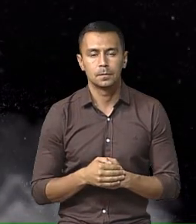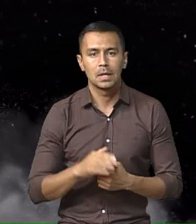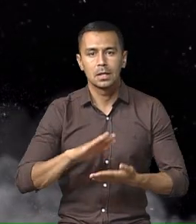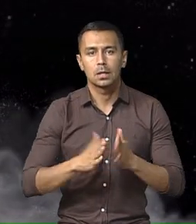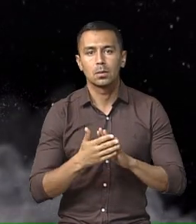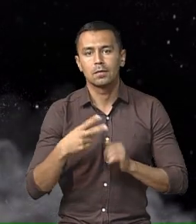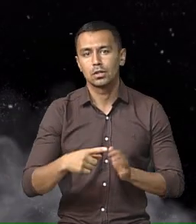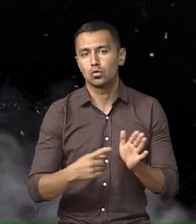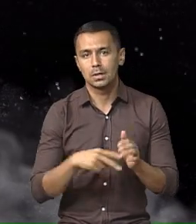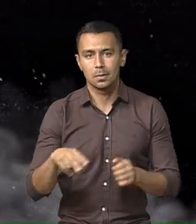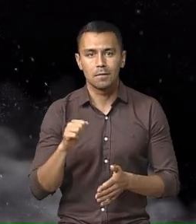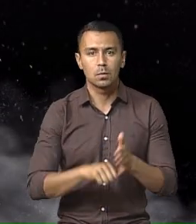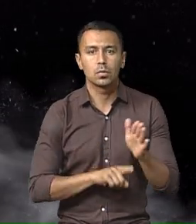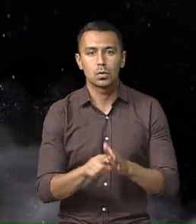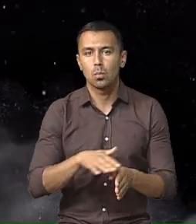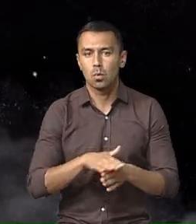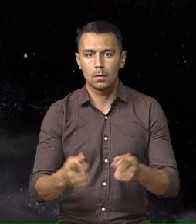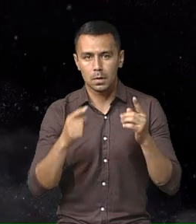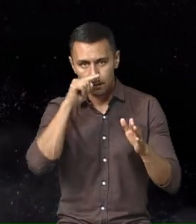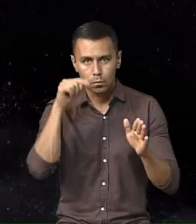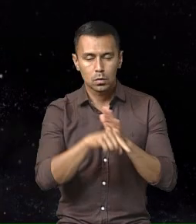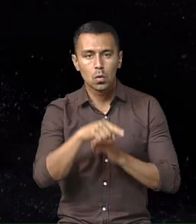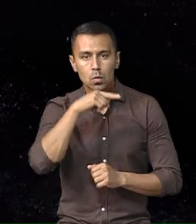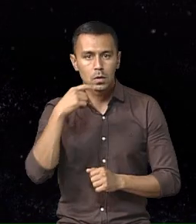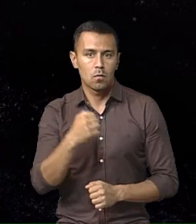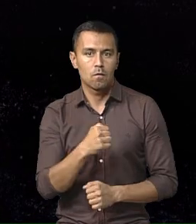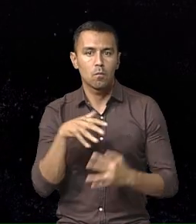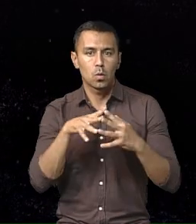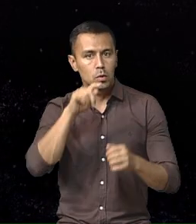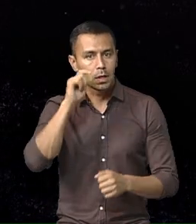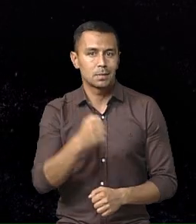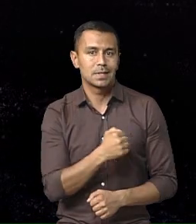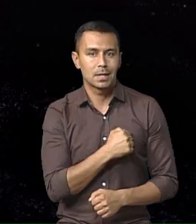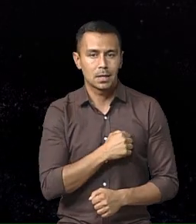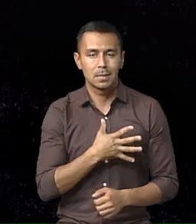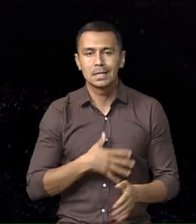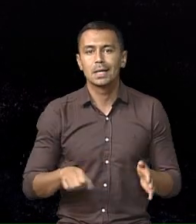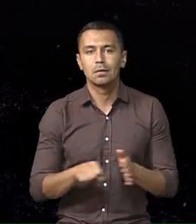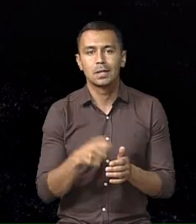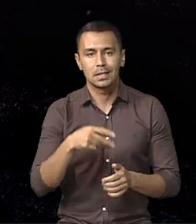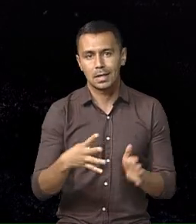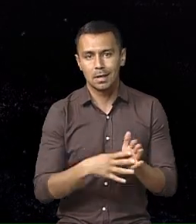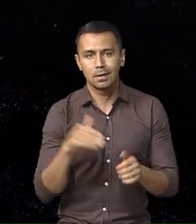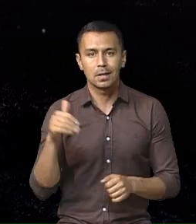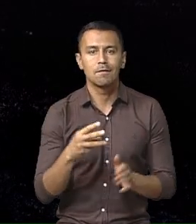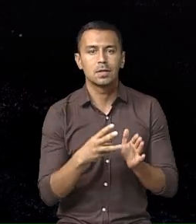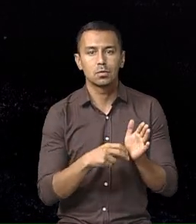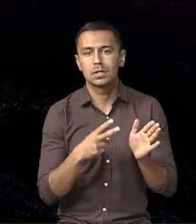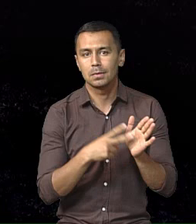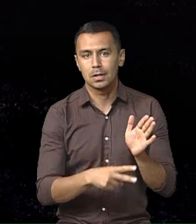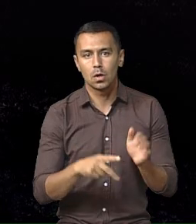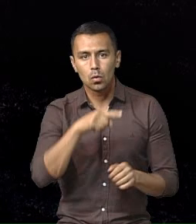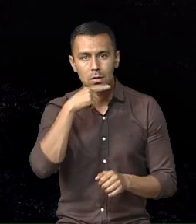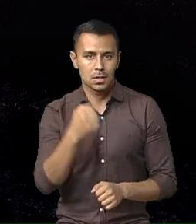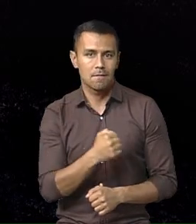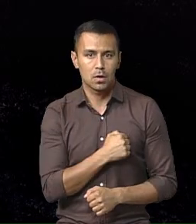Станом на 26 липня від початку повномасштабного вторгнення Росії у бою з українськими захисниками загинули 39 870